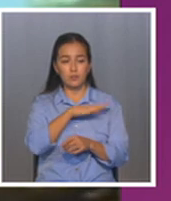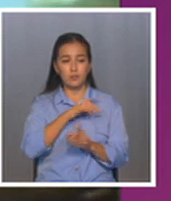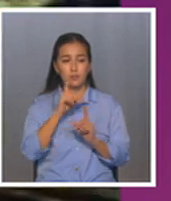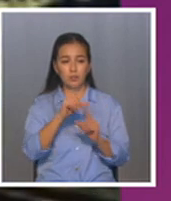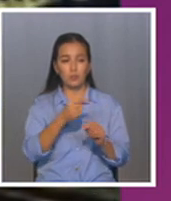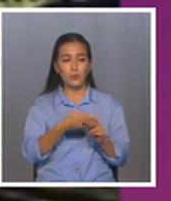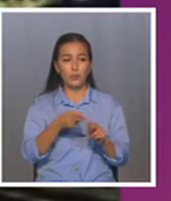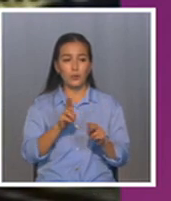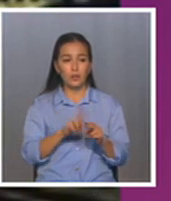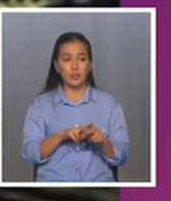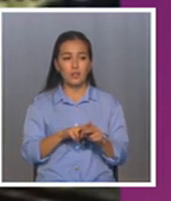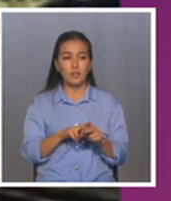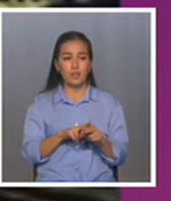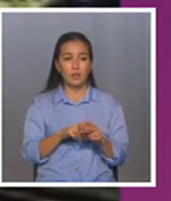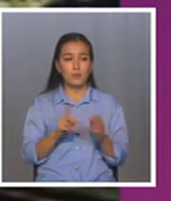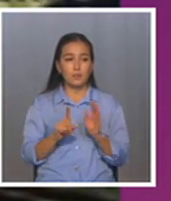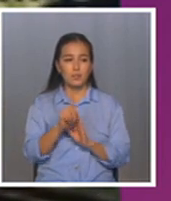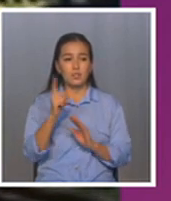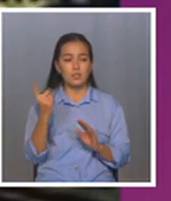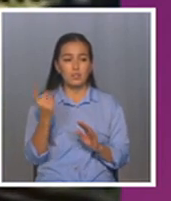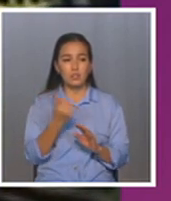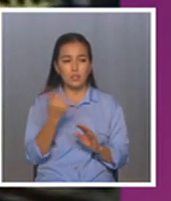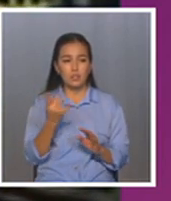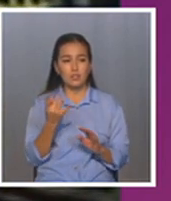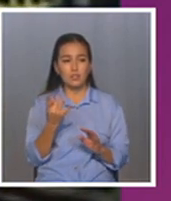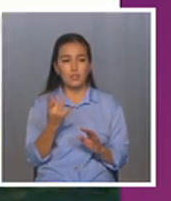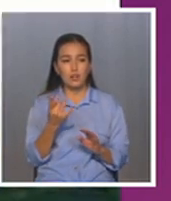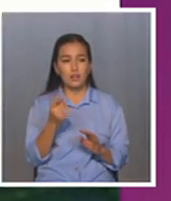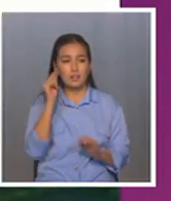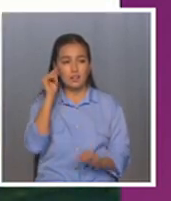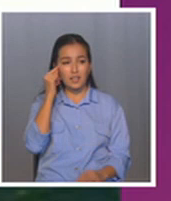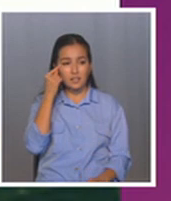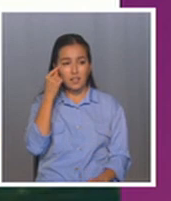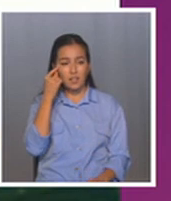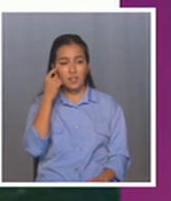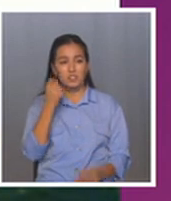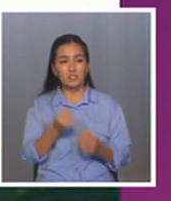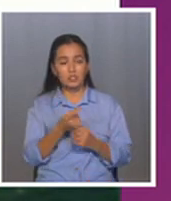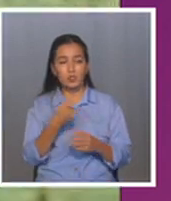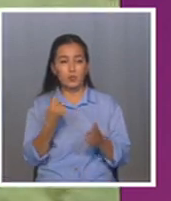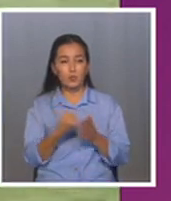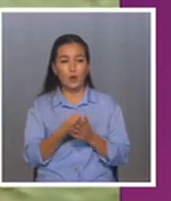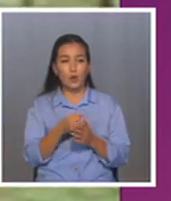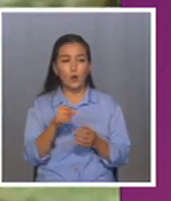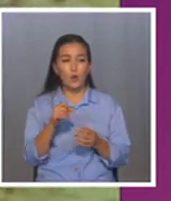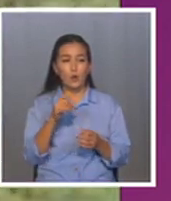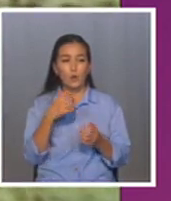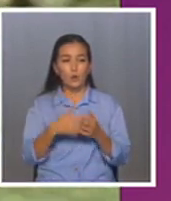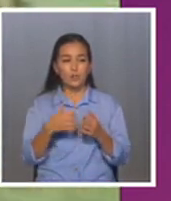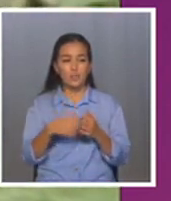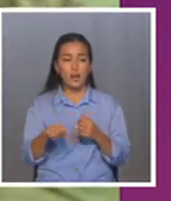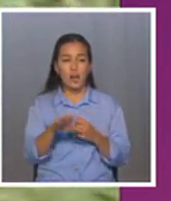Ол алғаш рет Қытайдан шығып, Орта Азияға тіке жолға